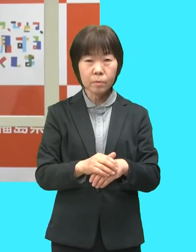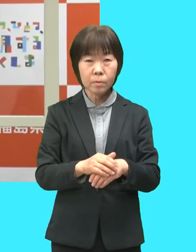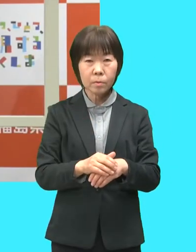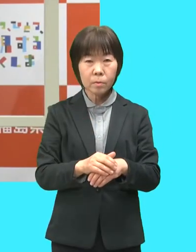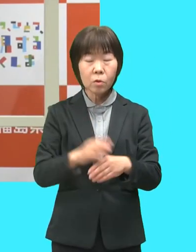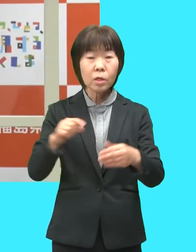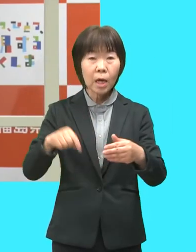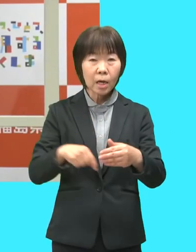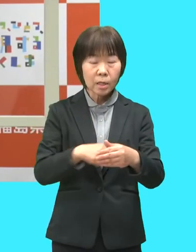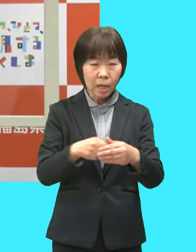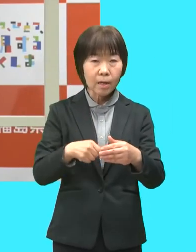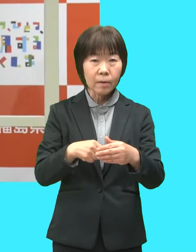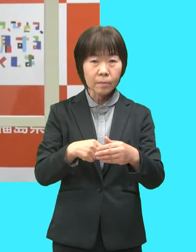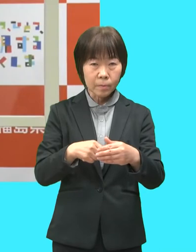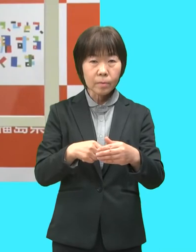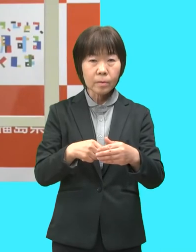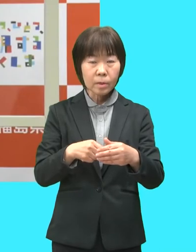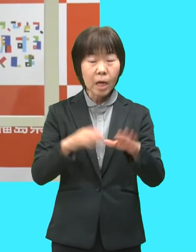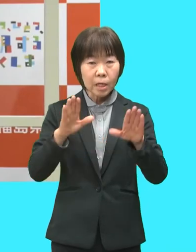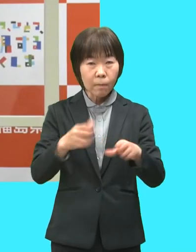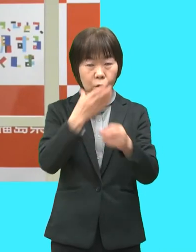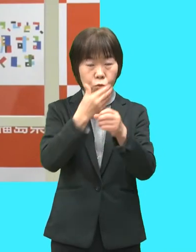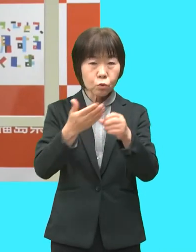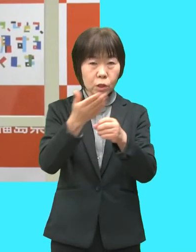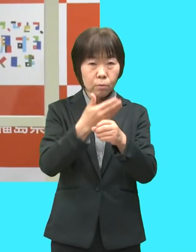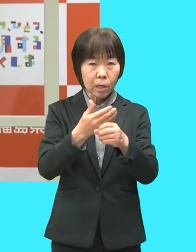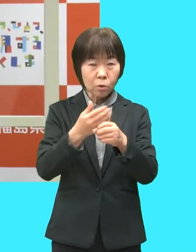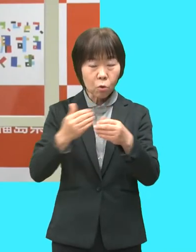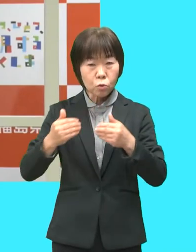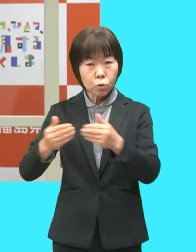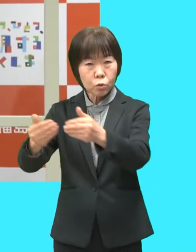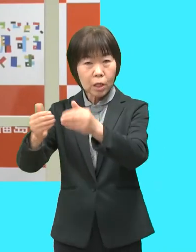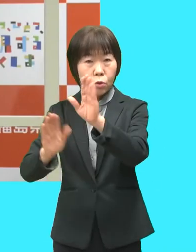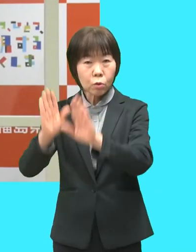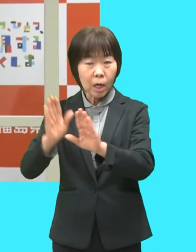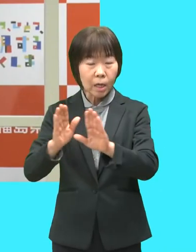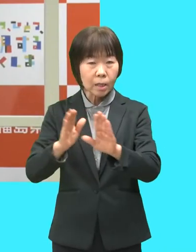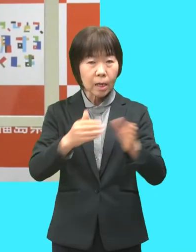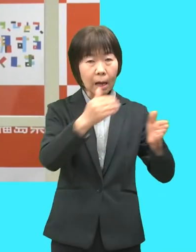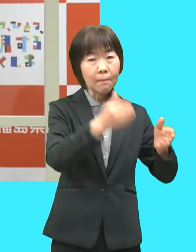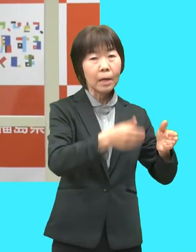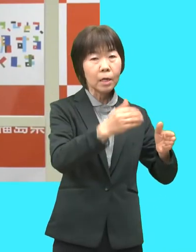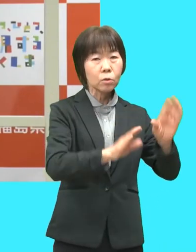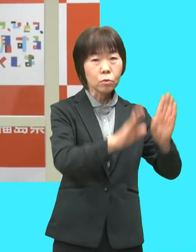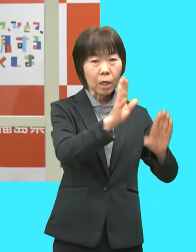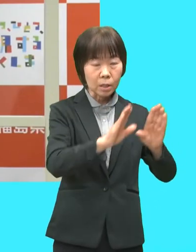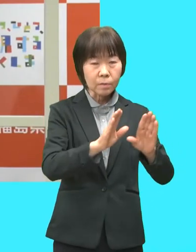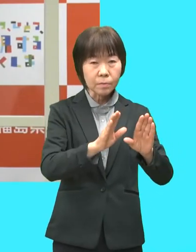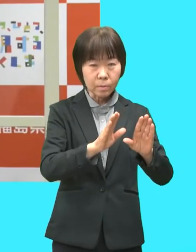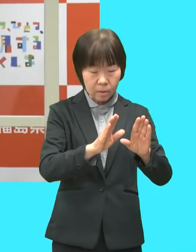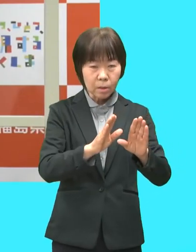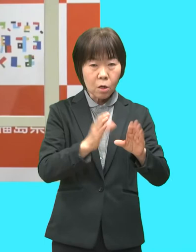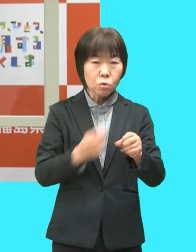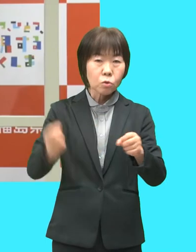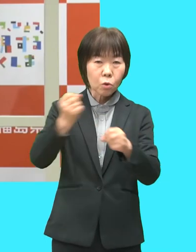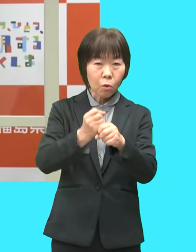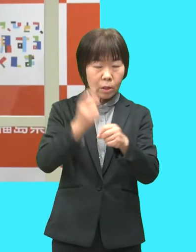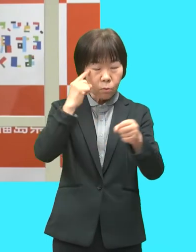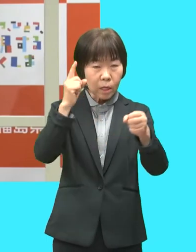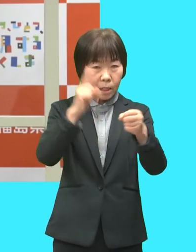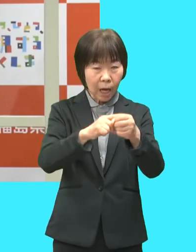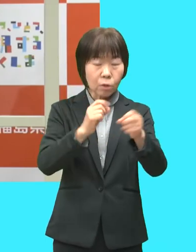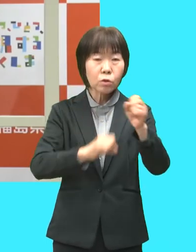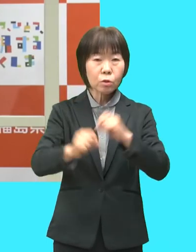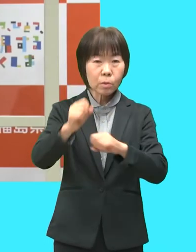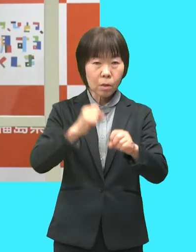ういう中で簡潔に今の福島の光と影、そして復興に向けた取り組みをパワーポイント等を